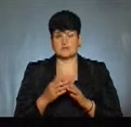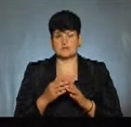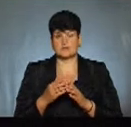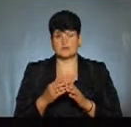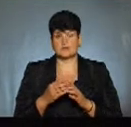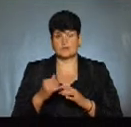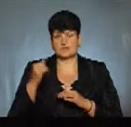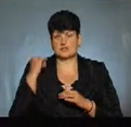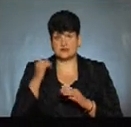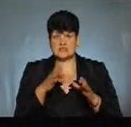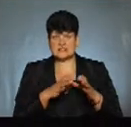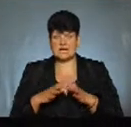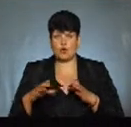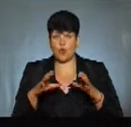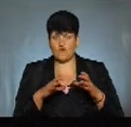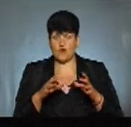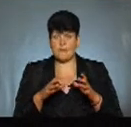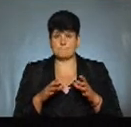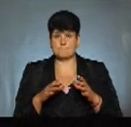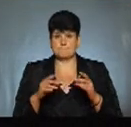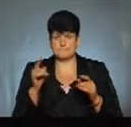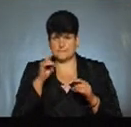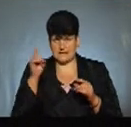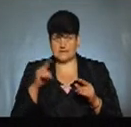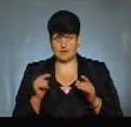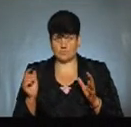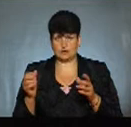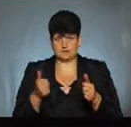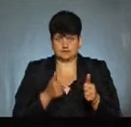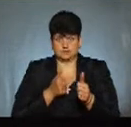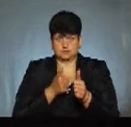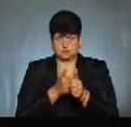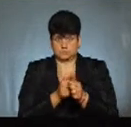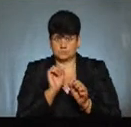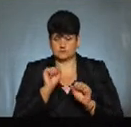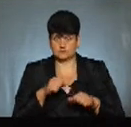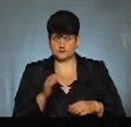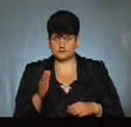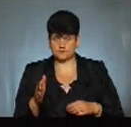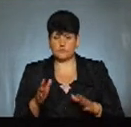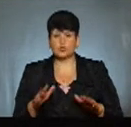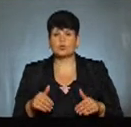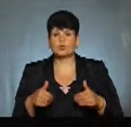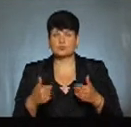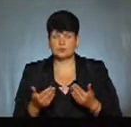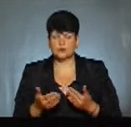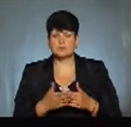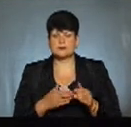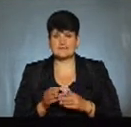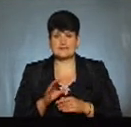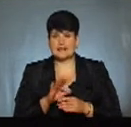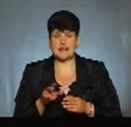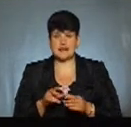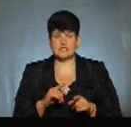кульову блискавку, і також може спричинити загибель або травмування. Тому фахівці рекомендують не рухатися